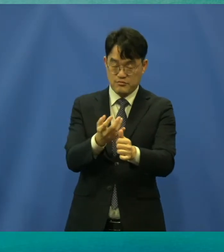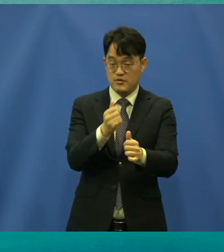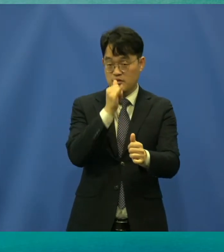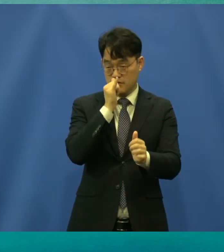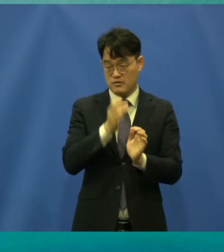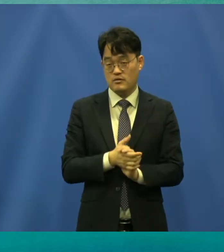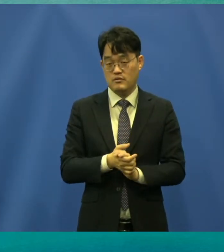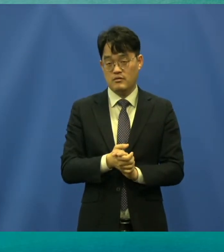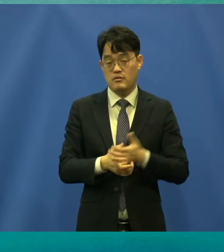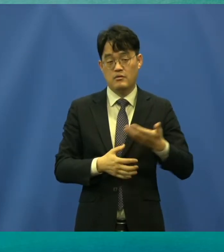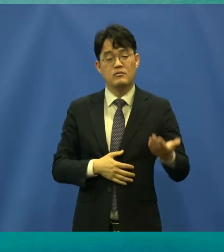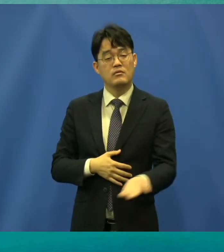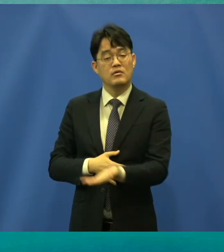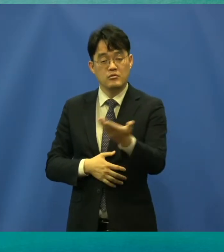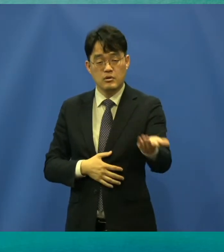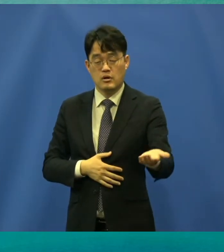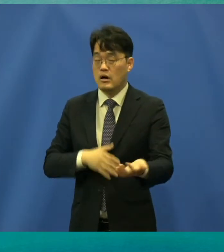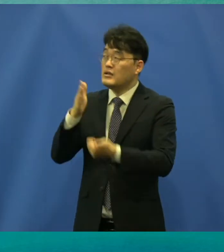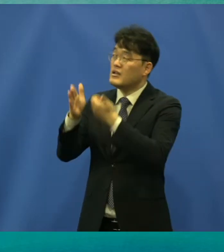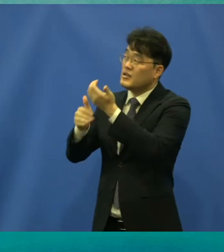바꾸어 주십시오. 이렇게 할 수는 없습니다.